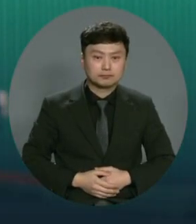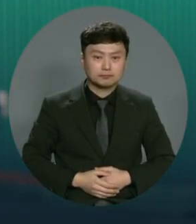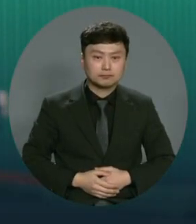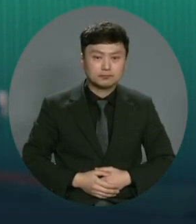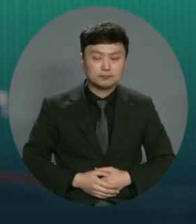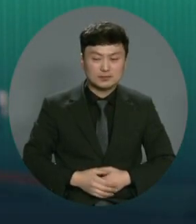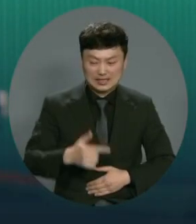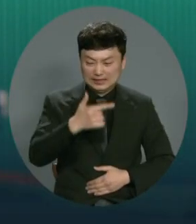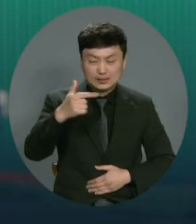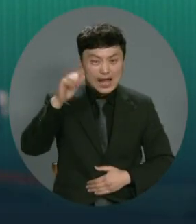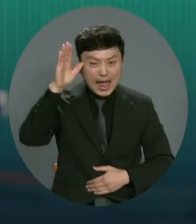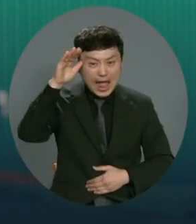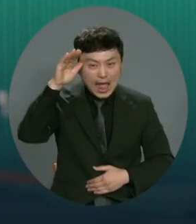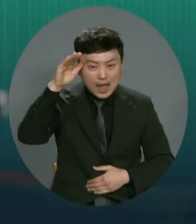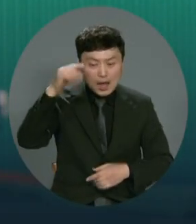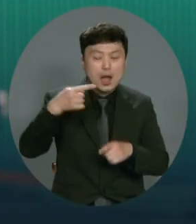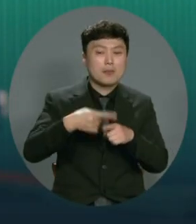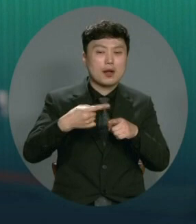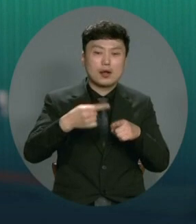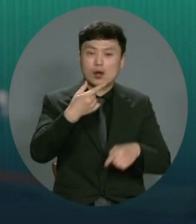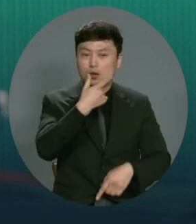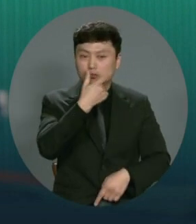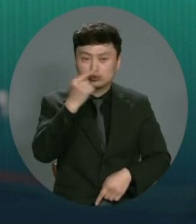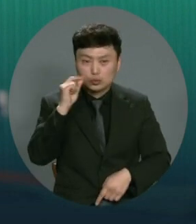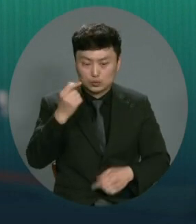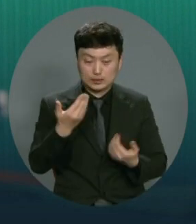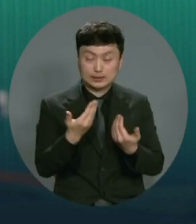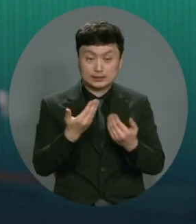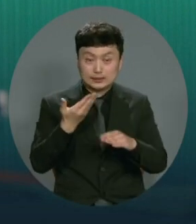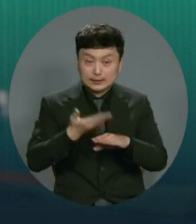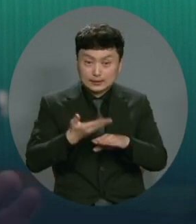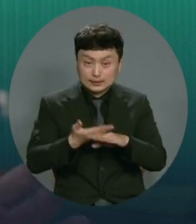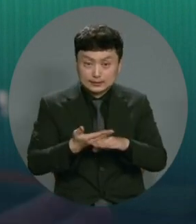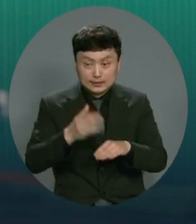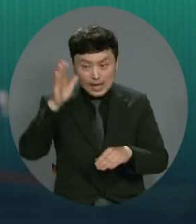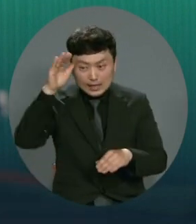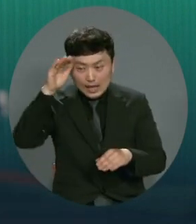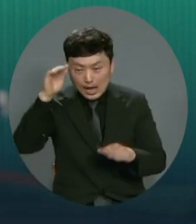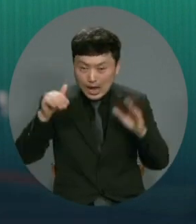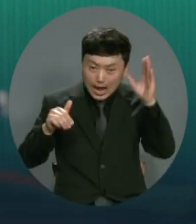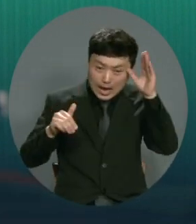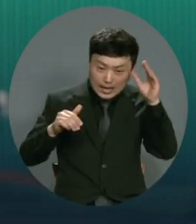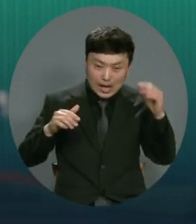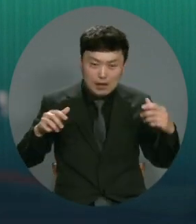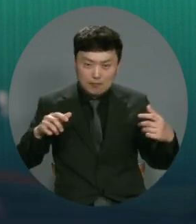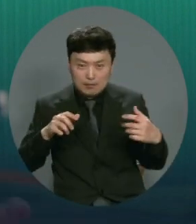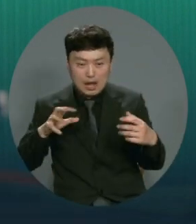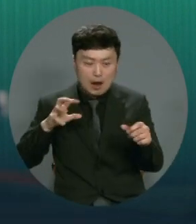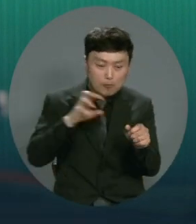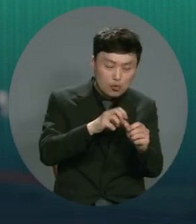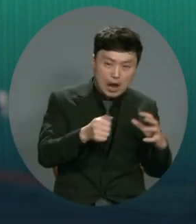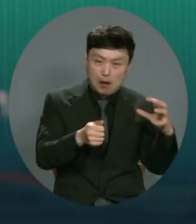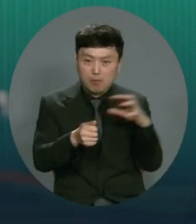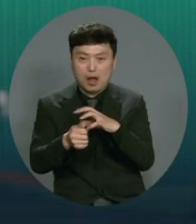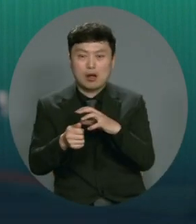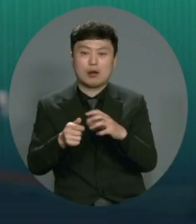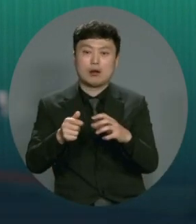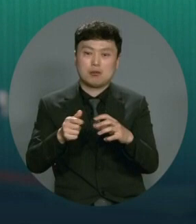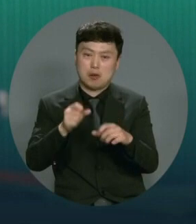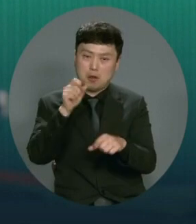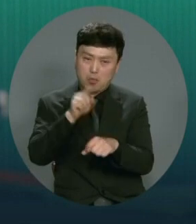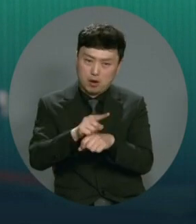대한 부분들이 좀 부족해요 그러니까 이제 다른 상대방께를 들이대서 그 기한테 어떤 공격성을